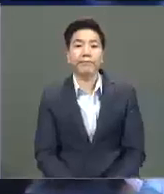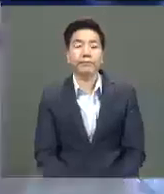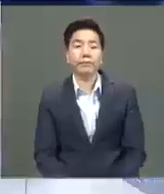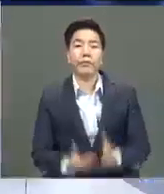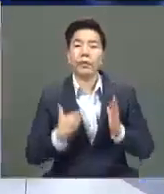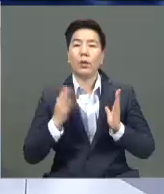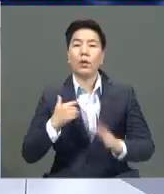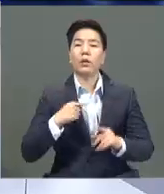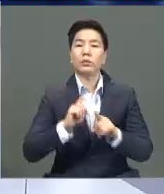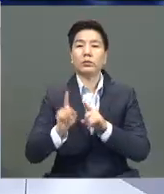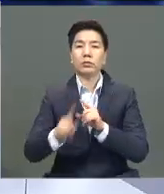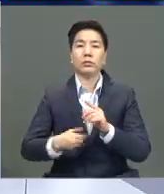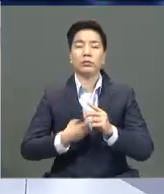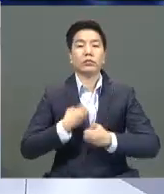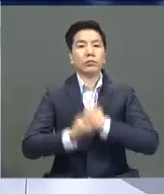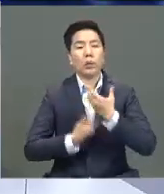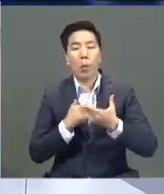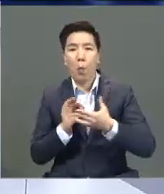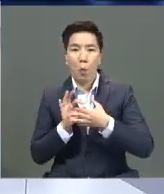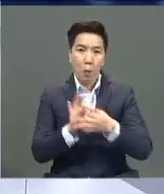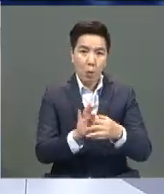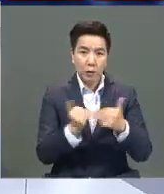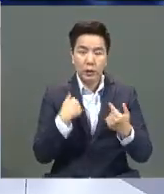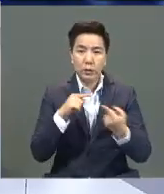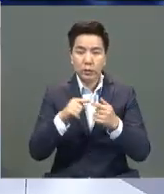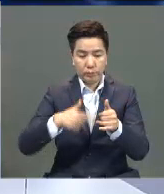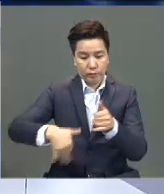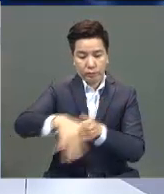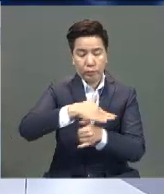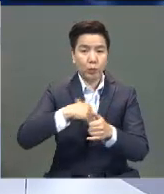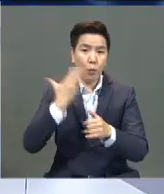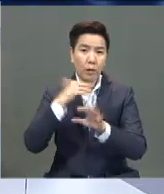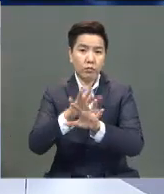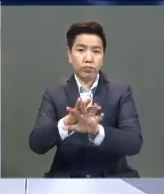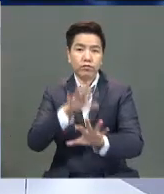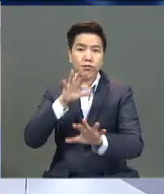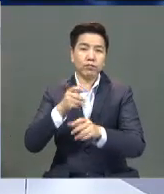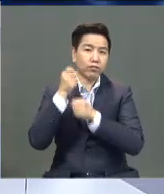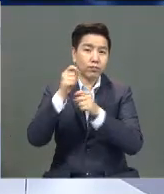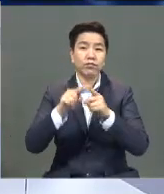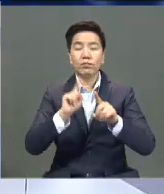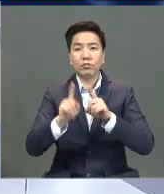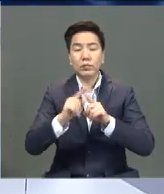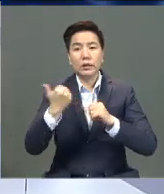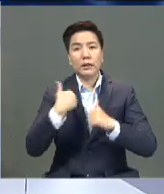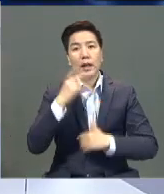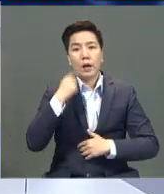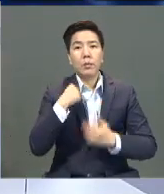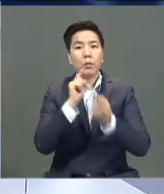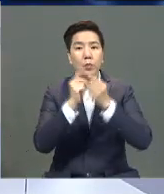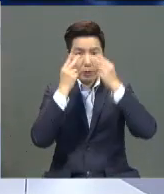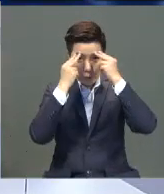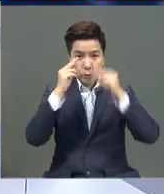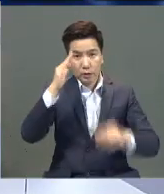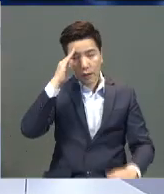มีหลายคนนะคะที่ออกมาแสดงความเป็นห่วงนะคะเกี่ยวกับบรรยากาศการชุมนุมที่เกิดขึ้นเมื่อวานนี้นะคะวันนี้ผู้สื่อข่าวก็ไปเจอนายกรัฐม